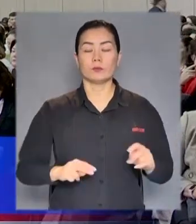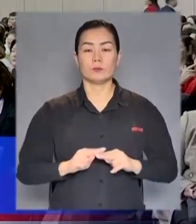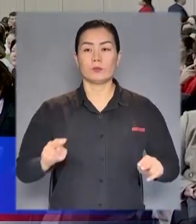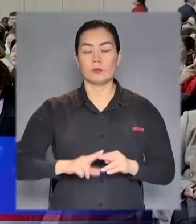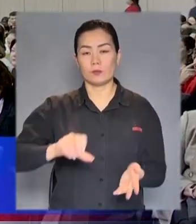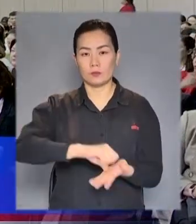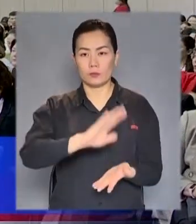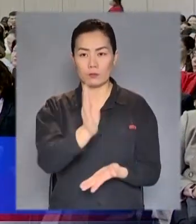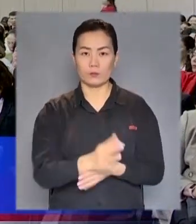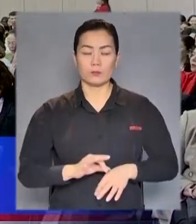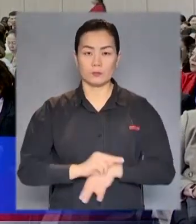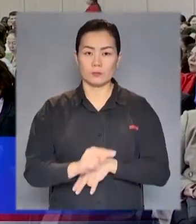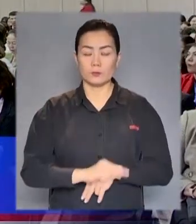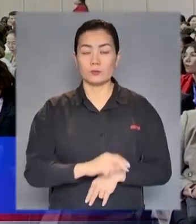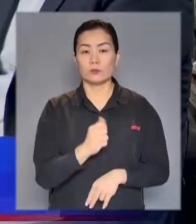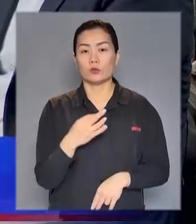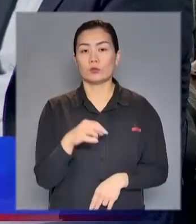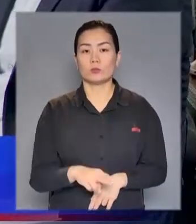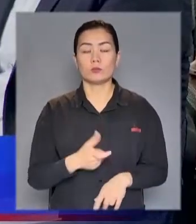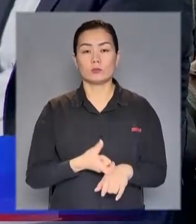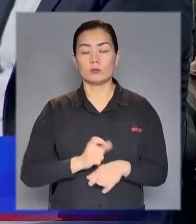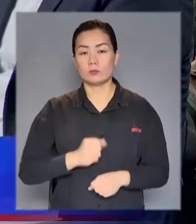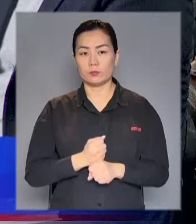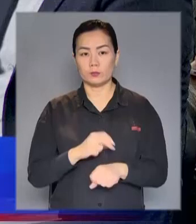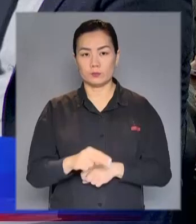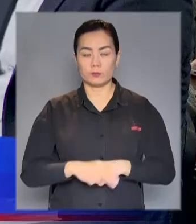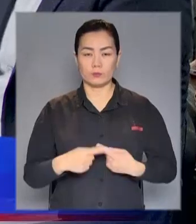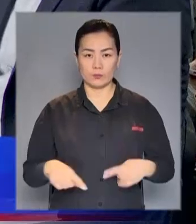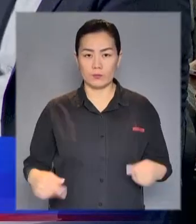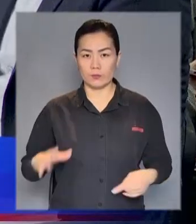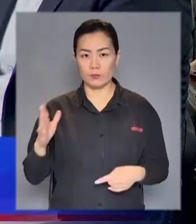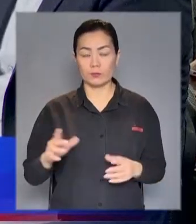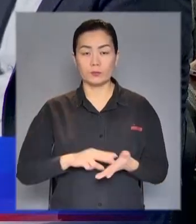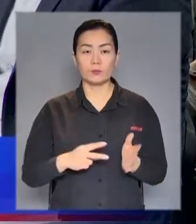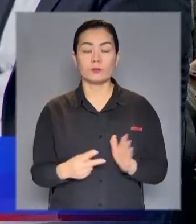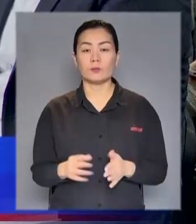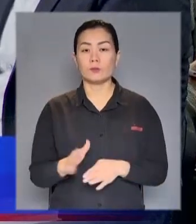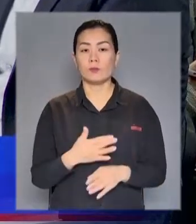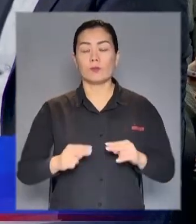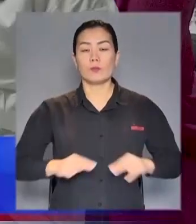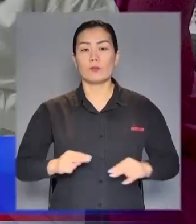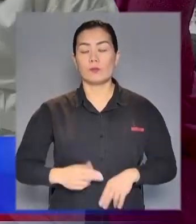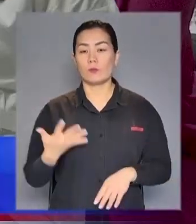педагоги примут участие в мастер-классах, воршопах, коучинг-тренингах и менторских часах, где планируется